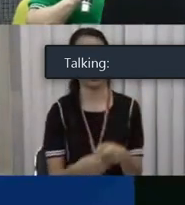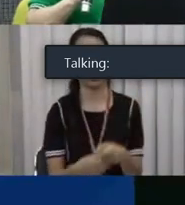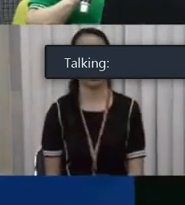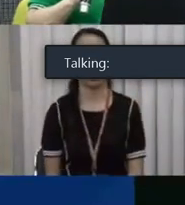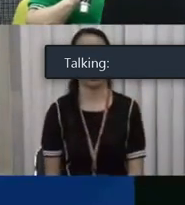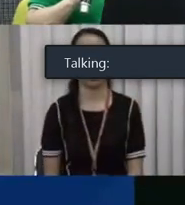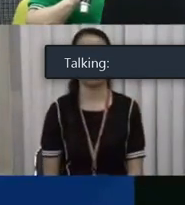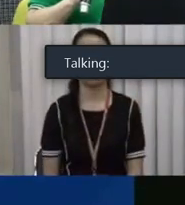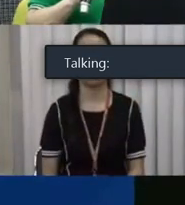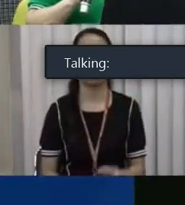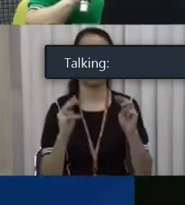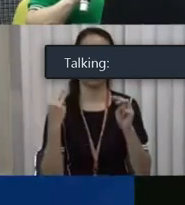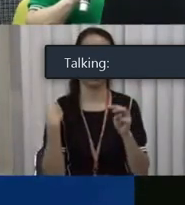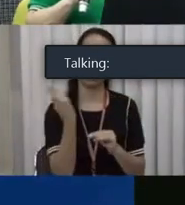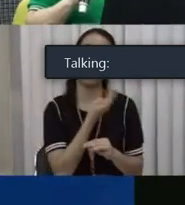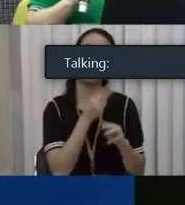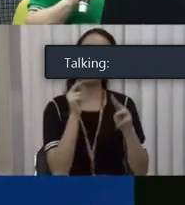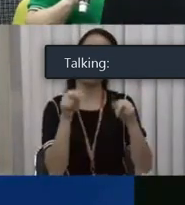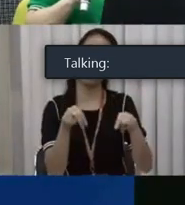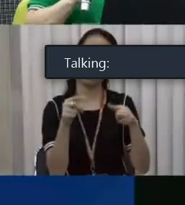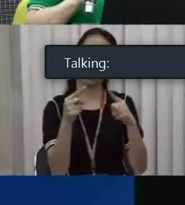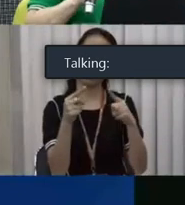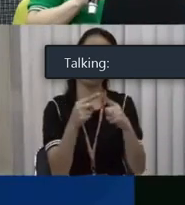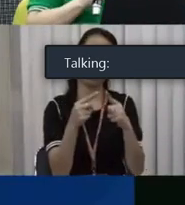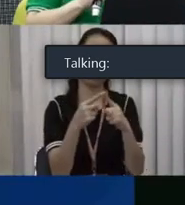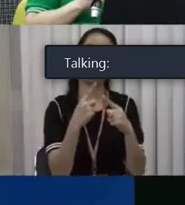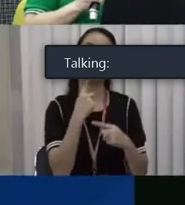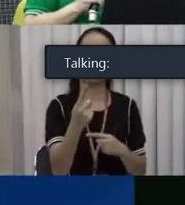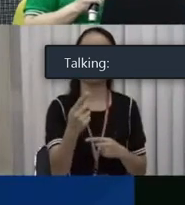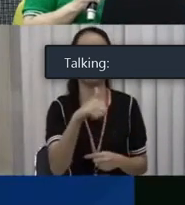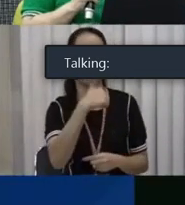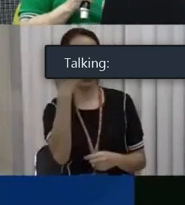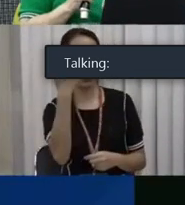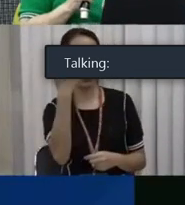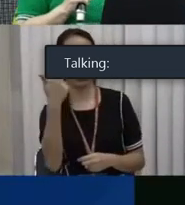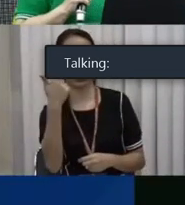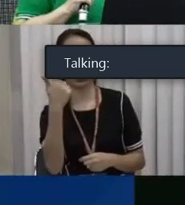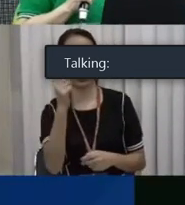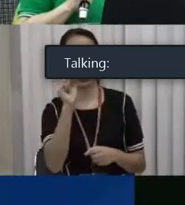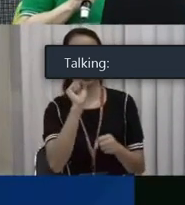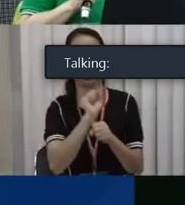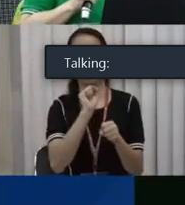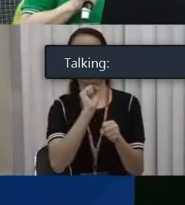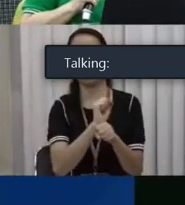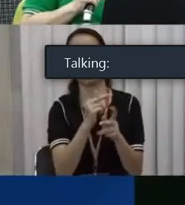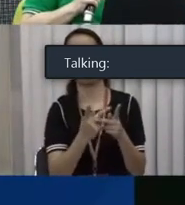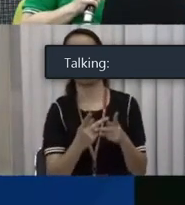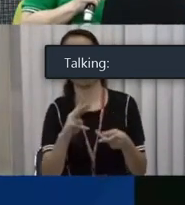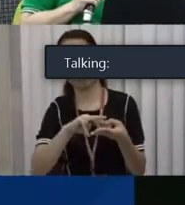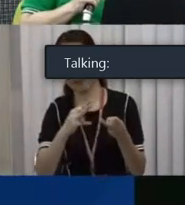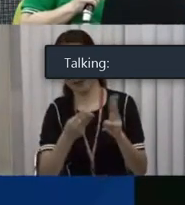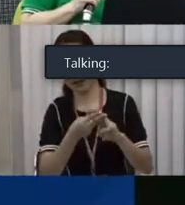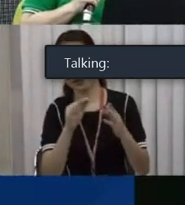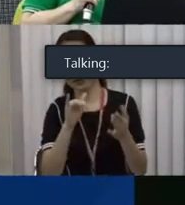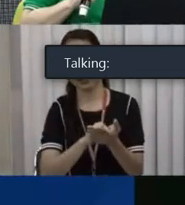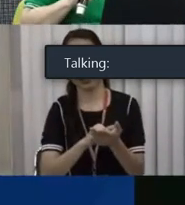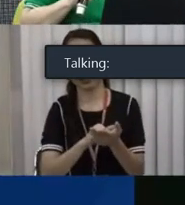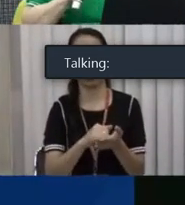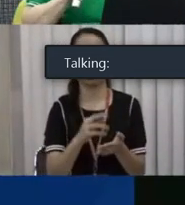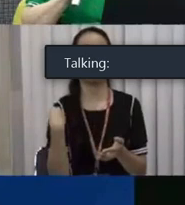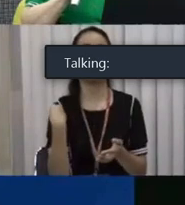tumong ani atong trabaho. Unsa day atong mga future plans, no, para makabot nato og unsay atong mga